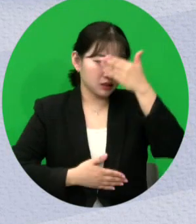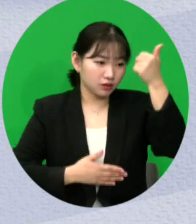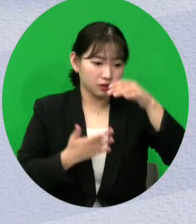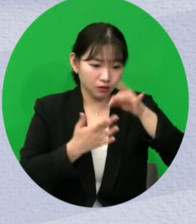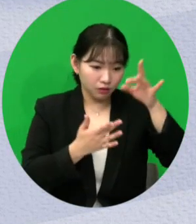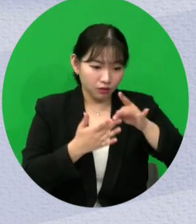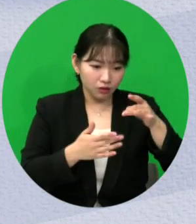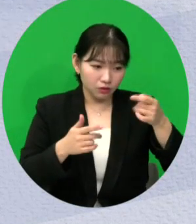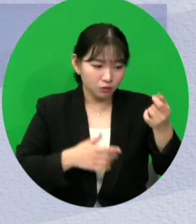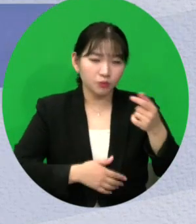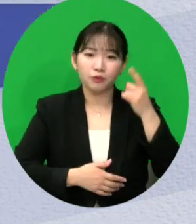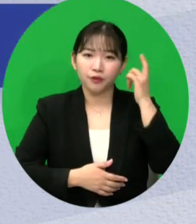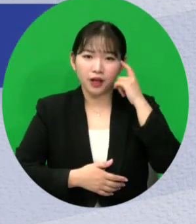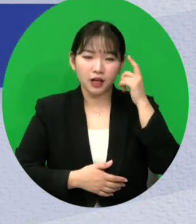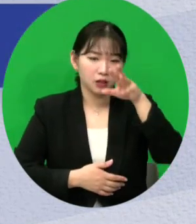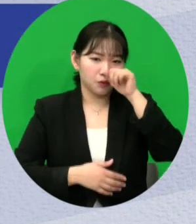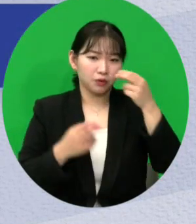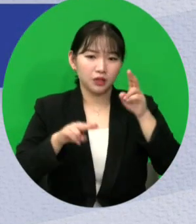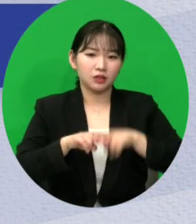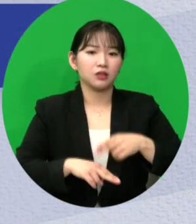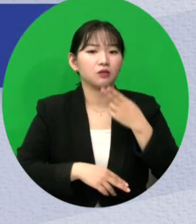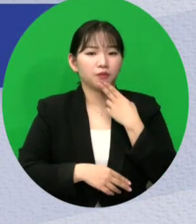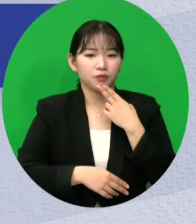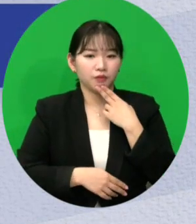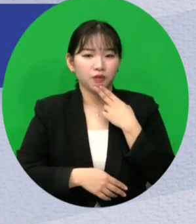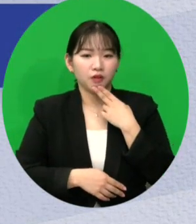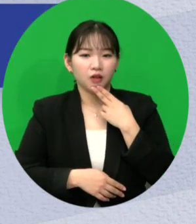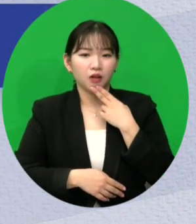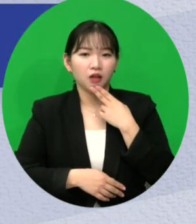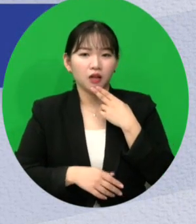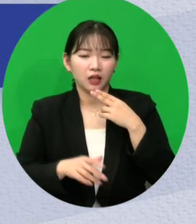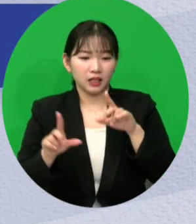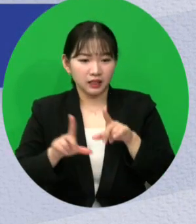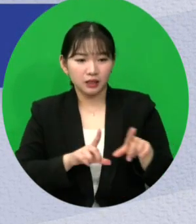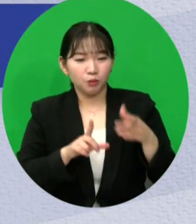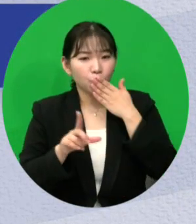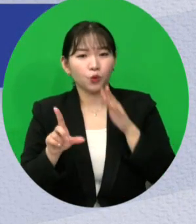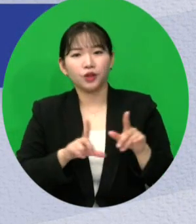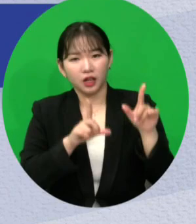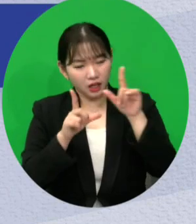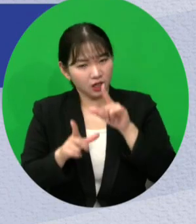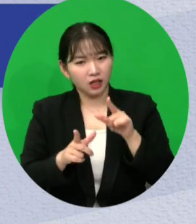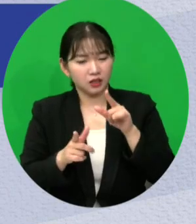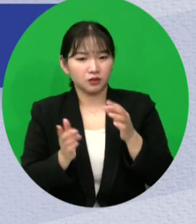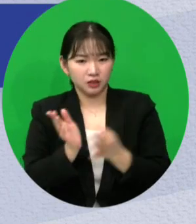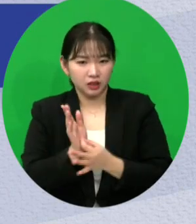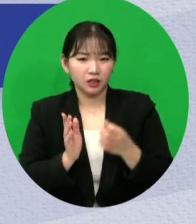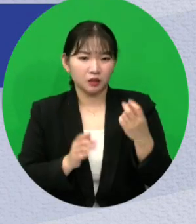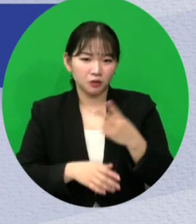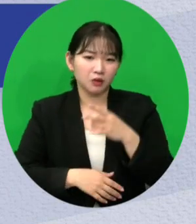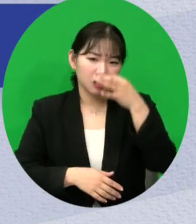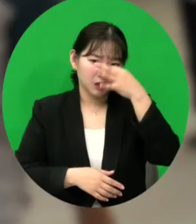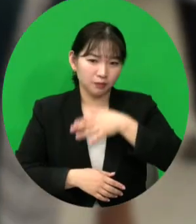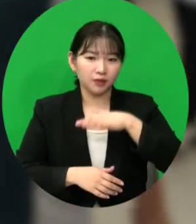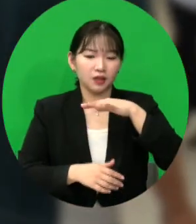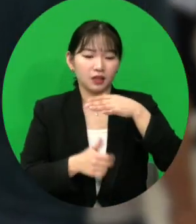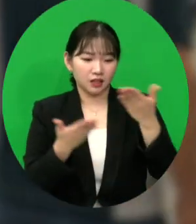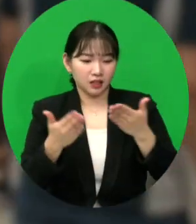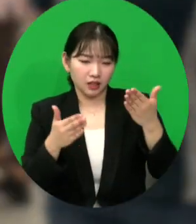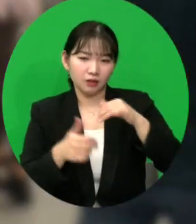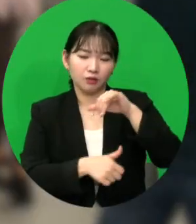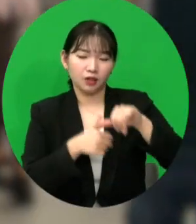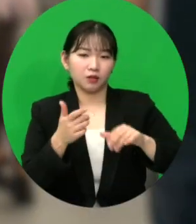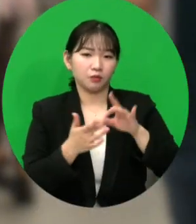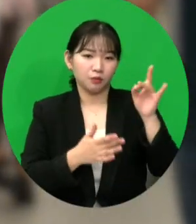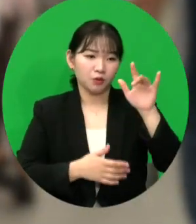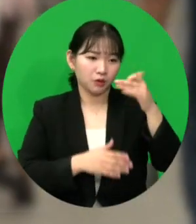고용률의 원인으로는 양질의 일자리 부족, 낮은 수준의 정주 여건, 열악한 고용 환경 등이 꼽혔습니다.